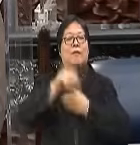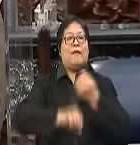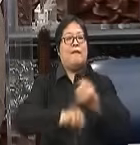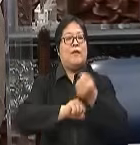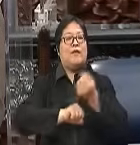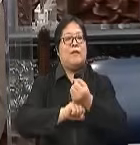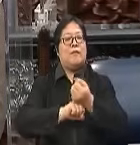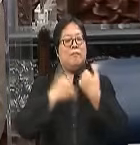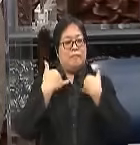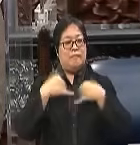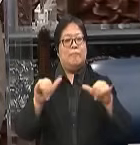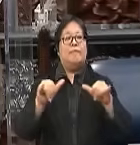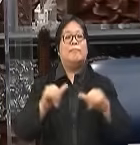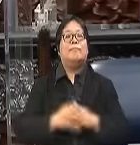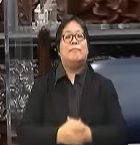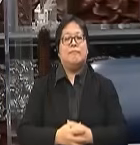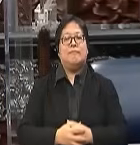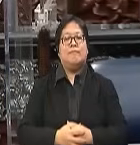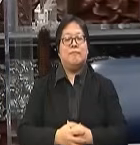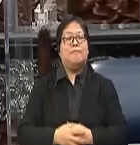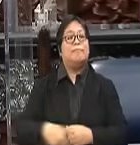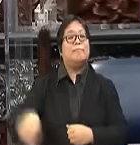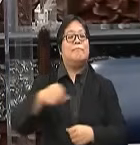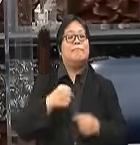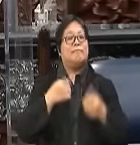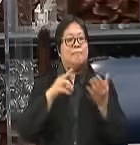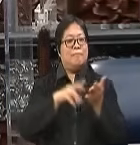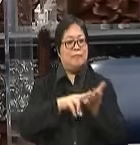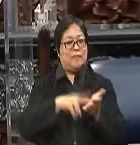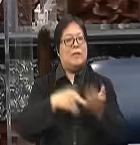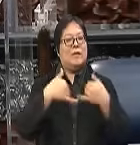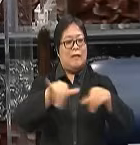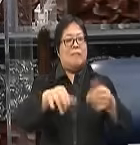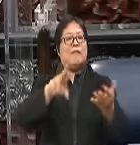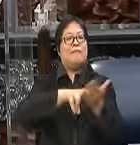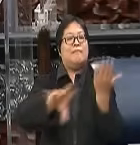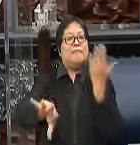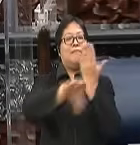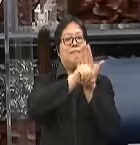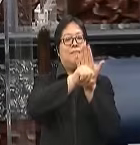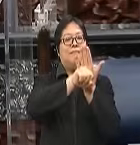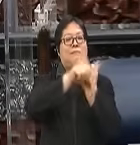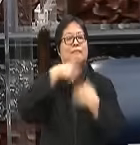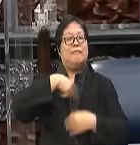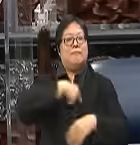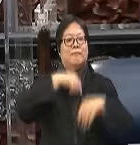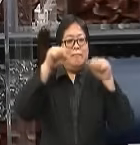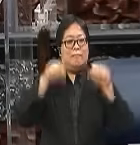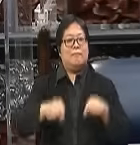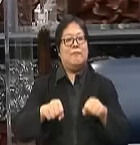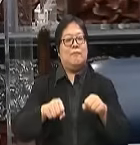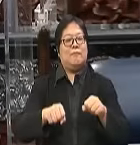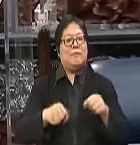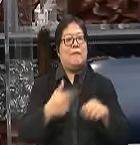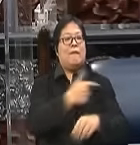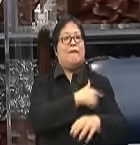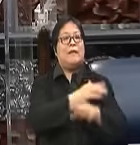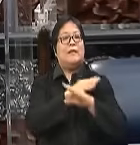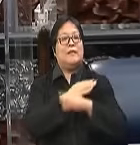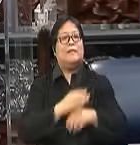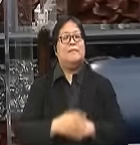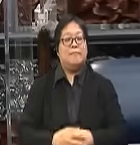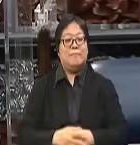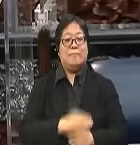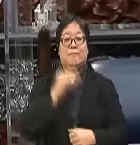ya masih lagi ada program edukasi spa unit terendapkan dalam Mas Jateng Spanyol kita boleh membersihkan mereka